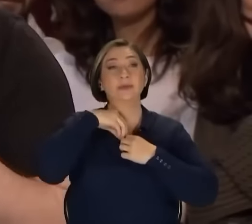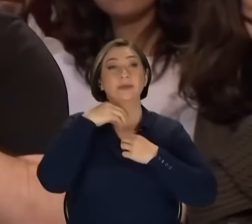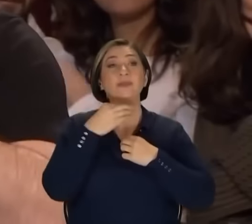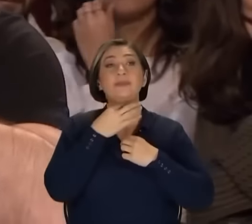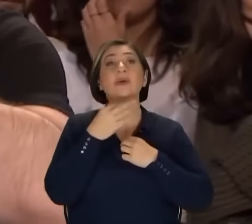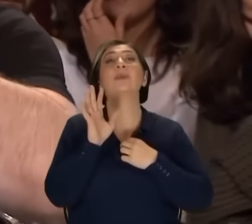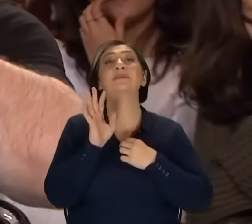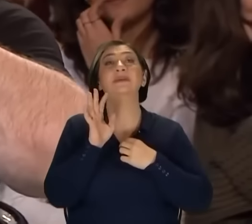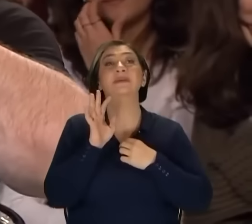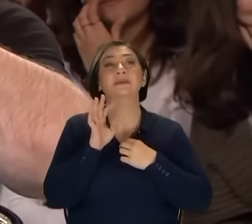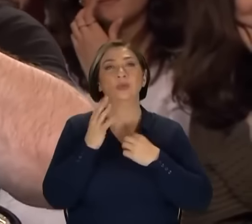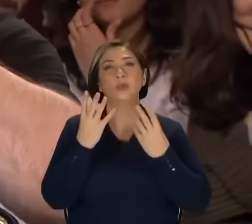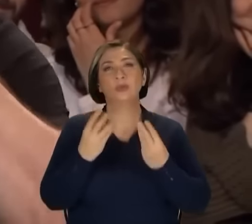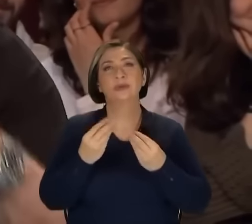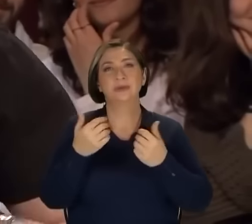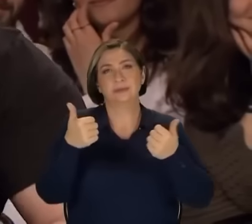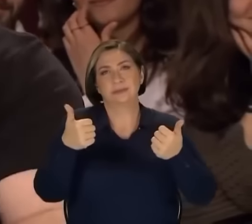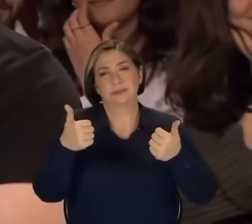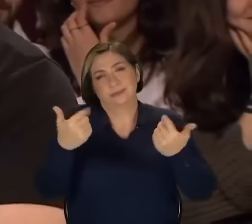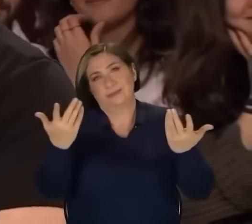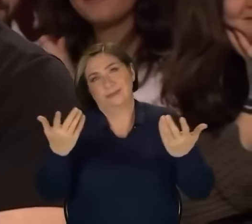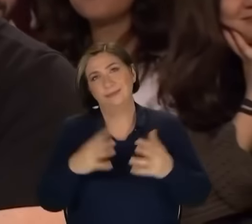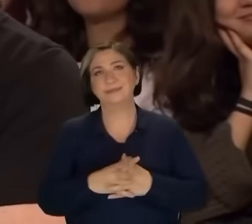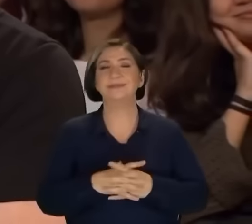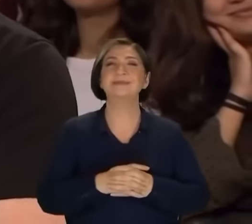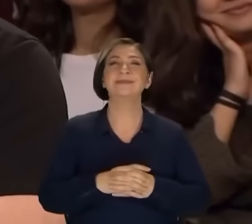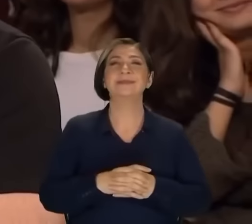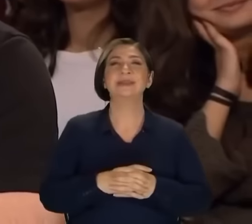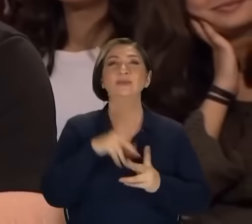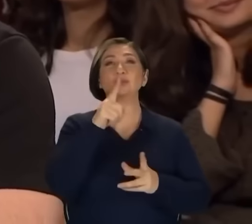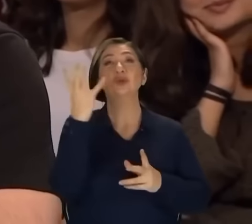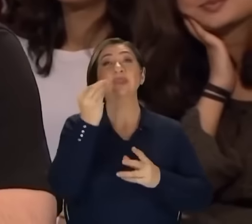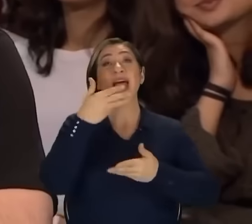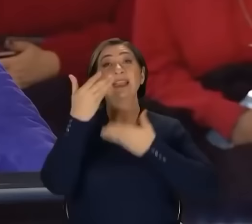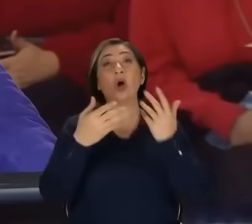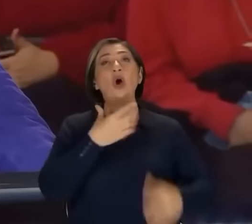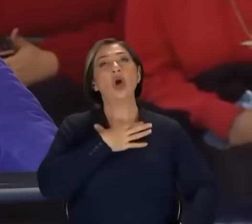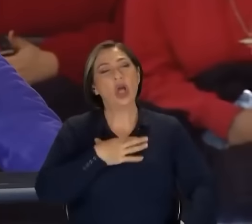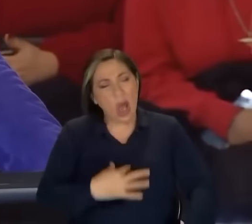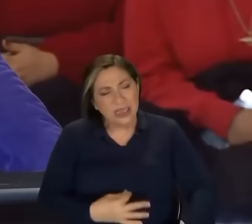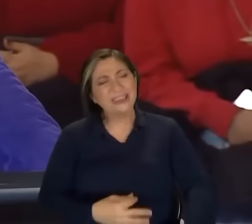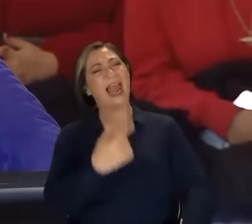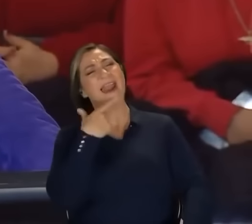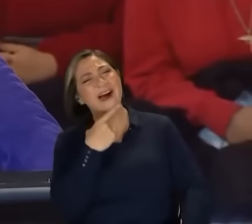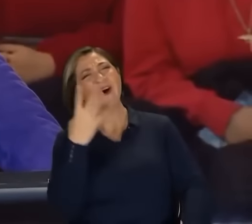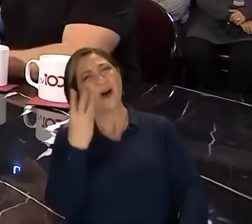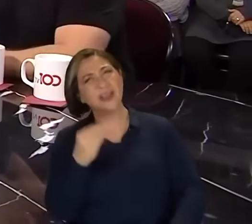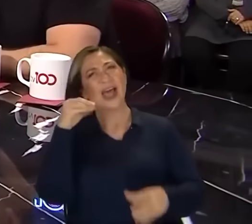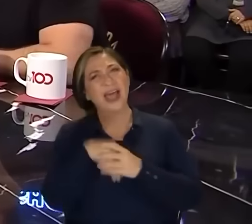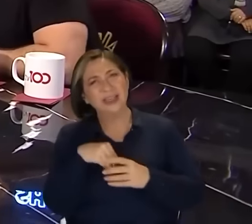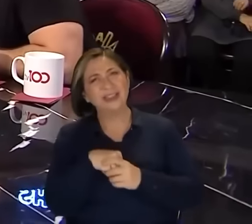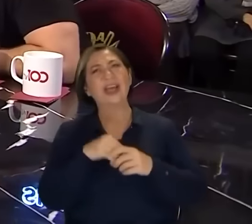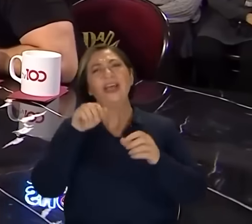olur tabii İşte bu Evet bu güzel bir tar kolyesi tepki aldığı için